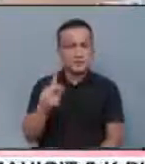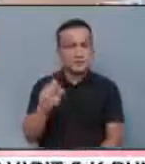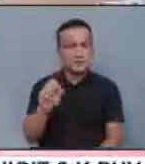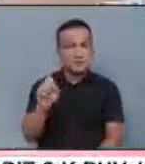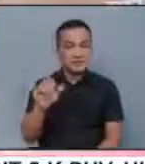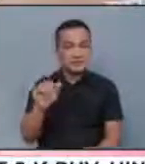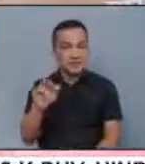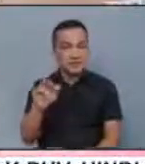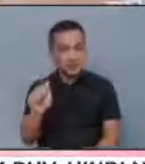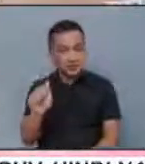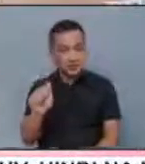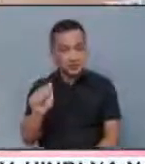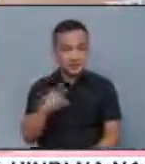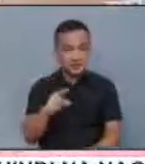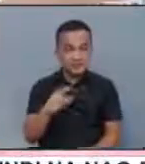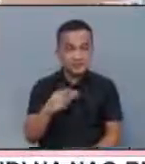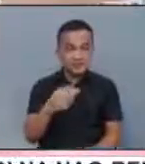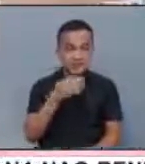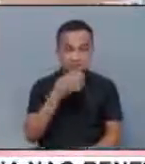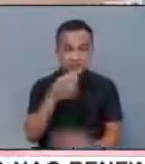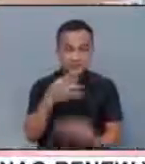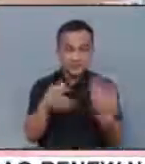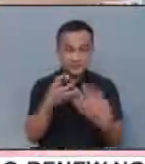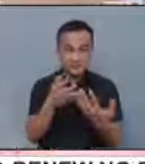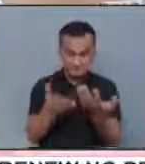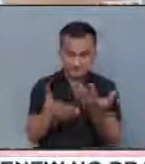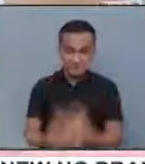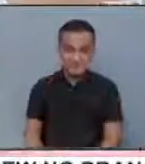isa rin to sa mga favorite bonding moments yun na rin eh.